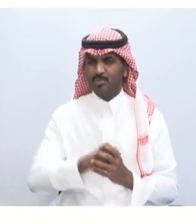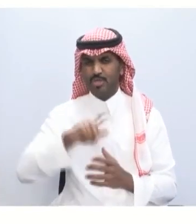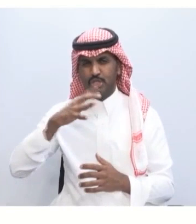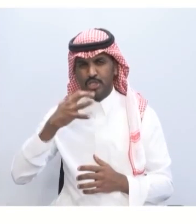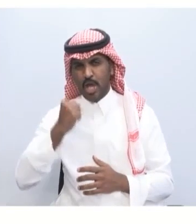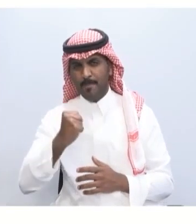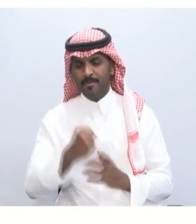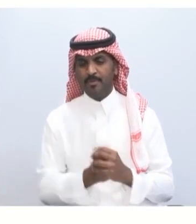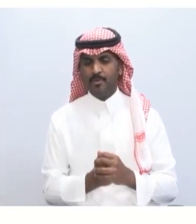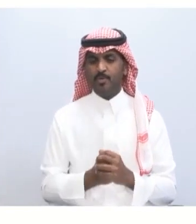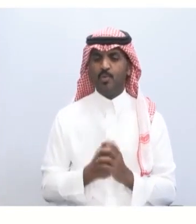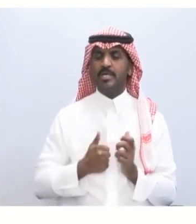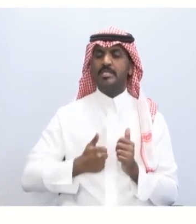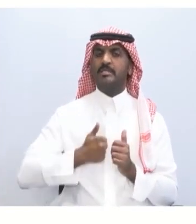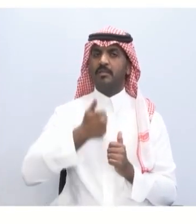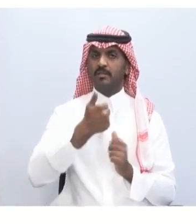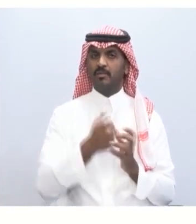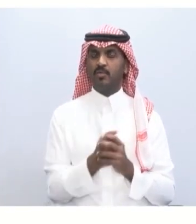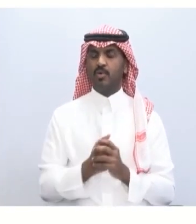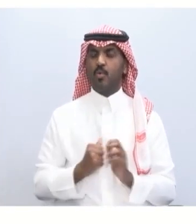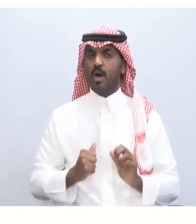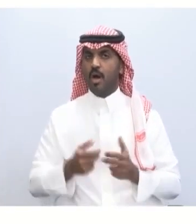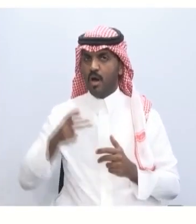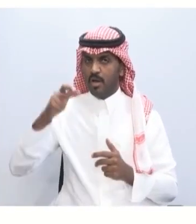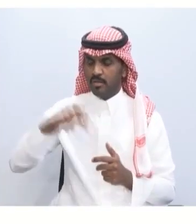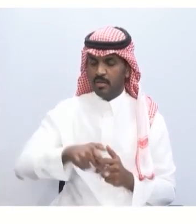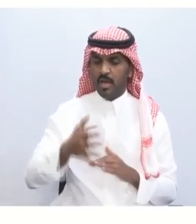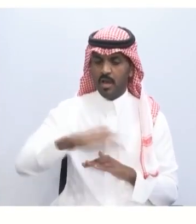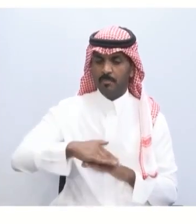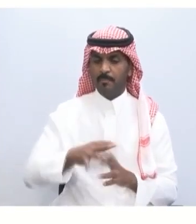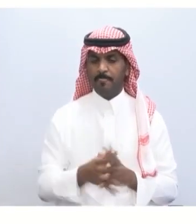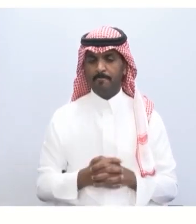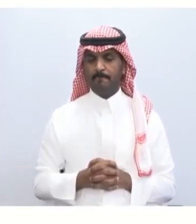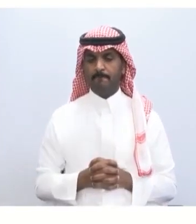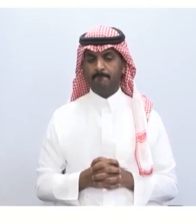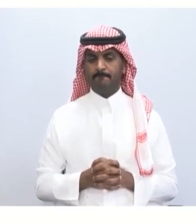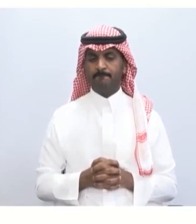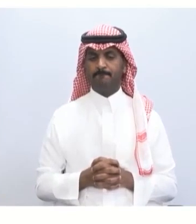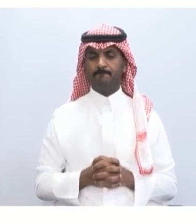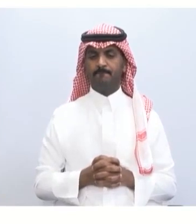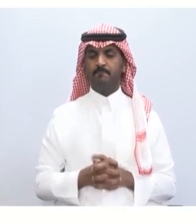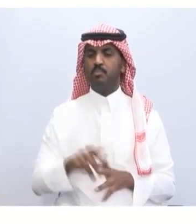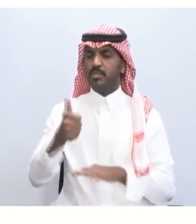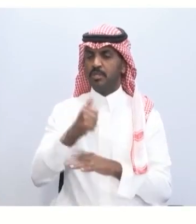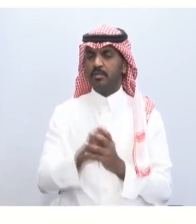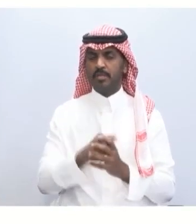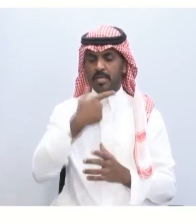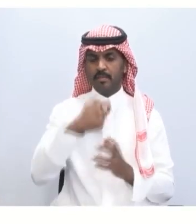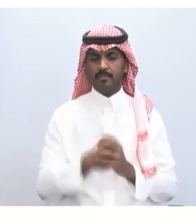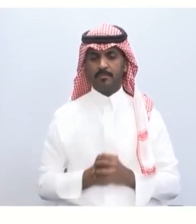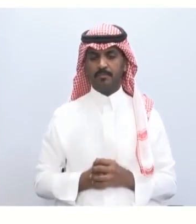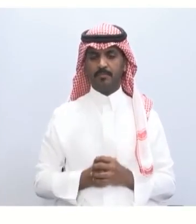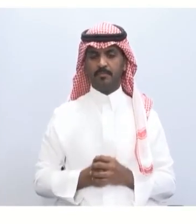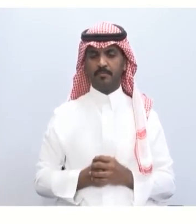الصعاب ويستطيع ويقدر وقدر على ان يسترد الرياض ابنائي و